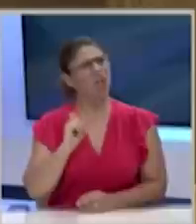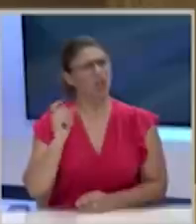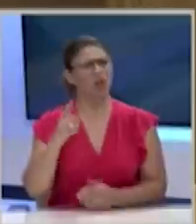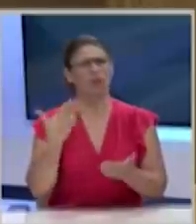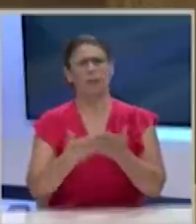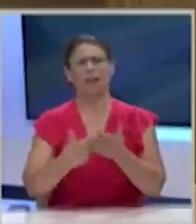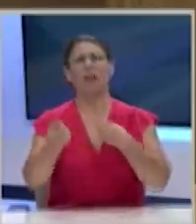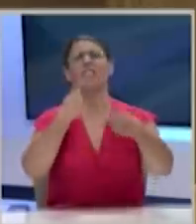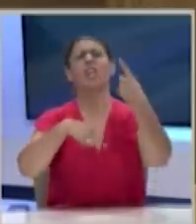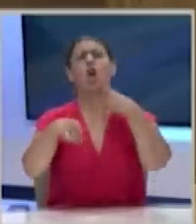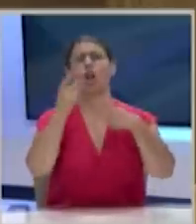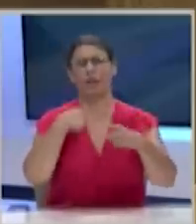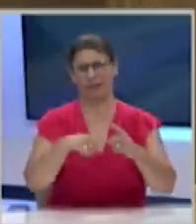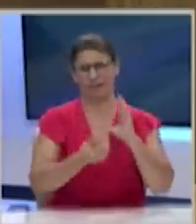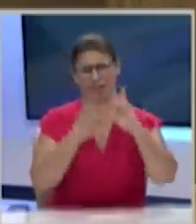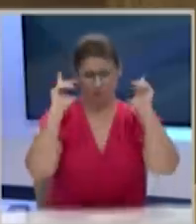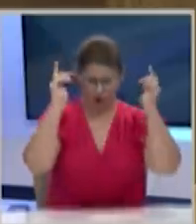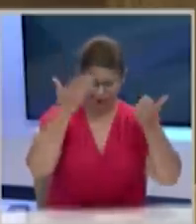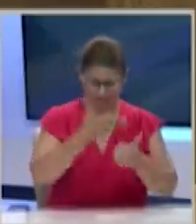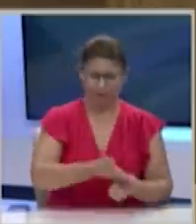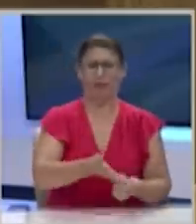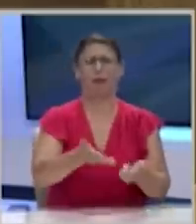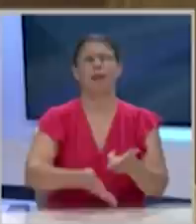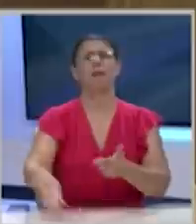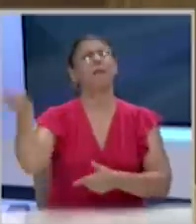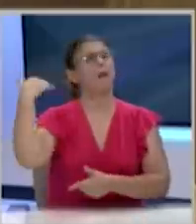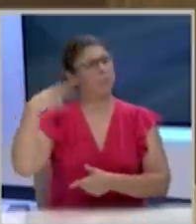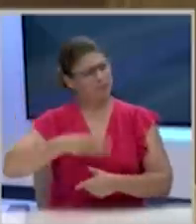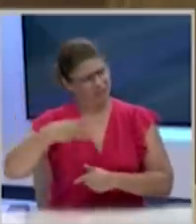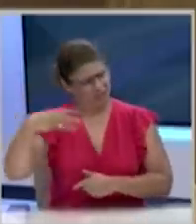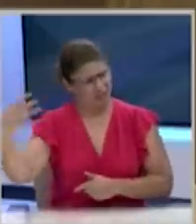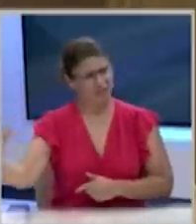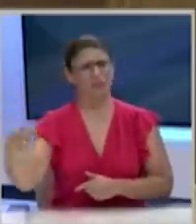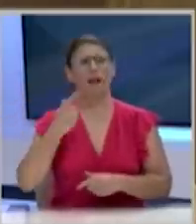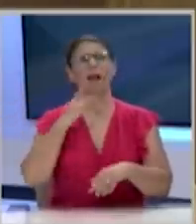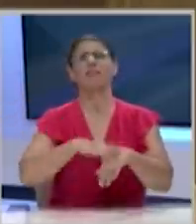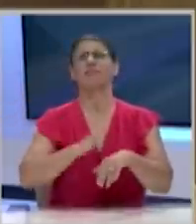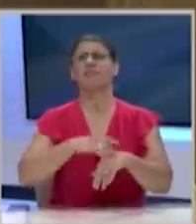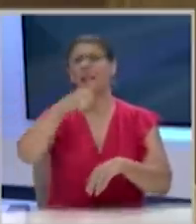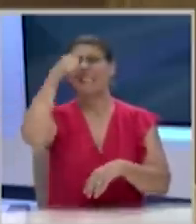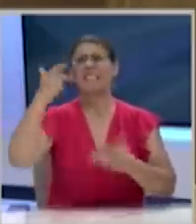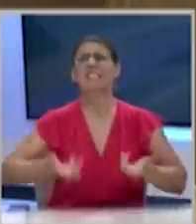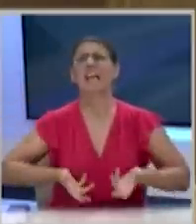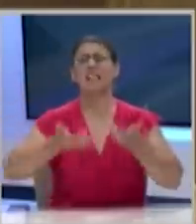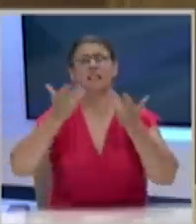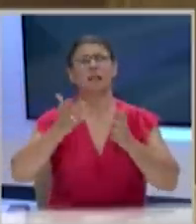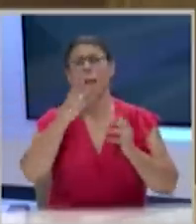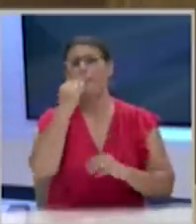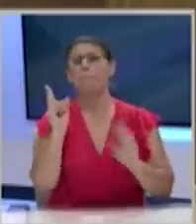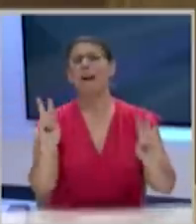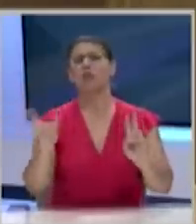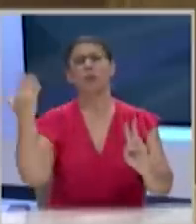τις δικαιολογίες και της Νέας Δημοκρατίας και πριν του ΣΥΡΙΖΑ ότι φταίνει οι καύσονες και του ΠΑΣΟΚ πιο πριν,